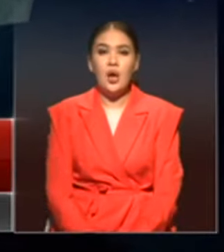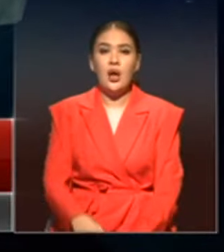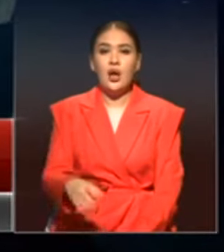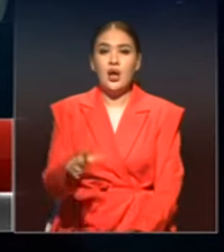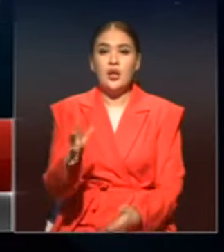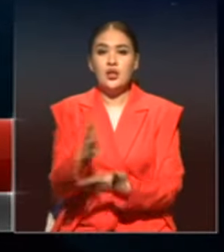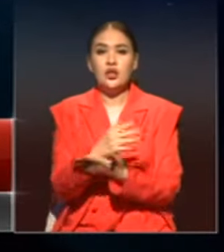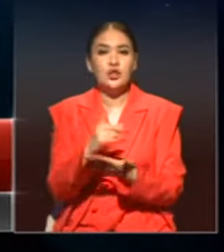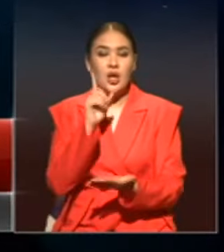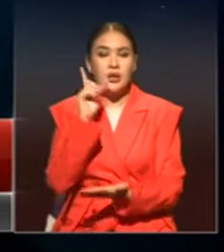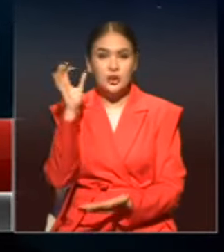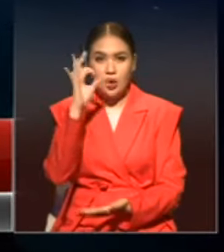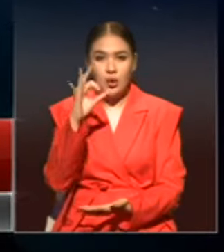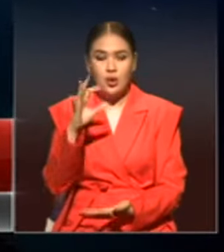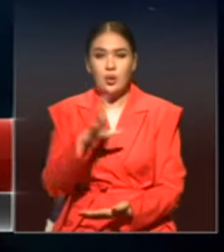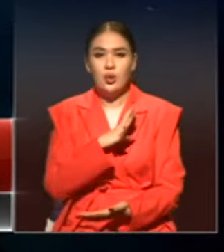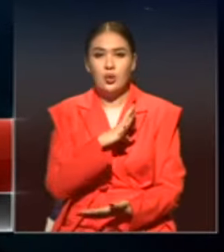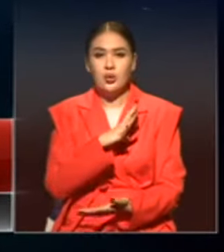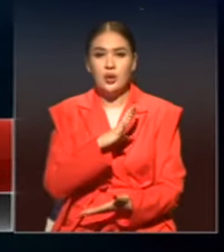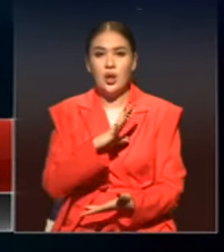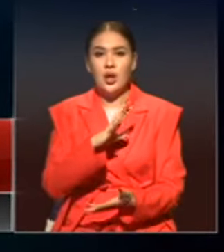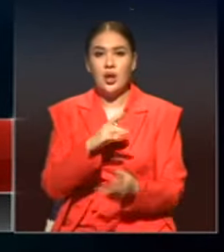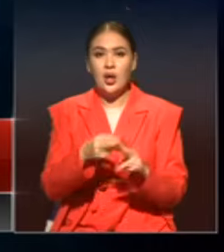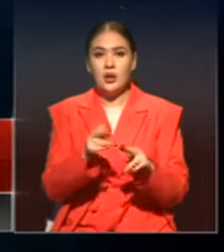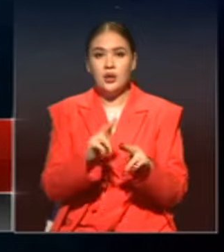жинақталған утилизациялық алымның есебінен